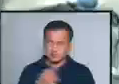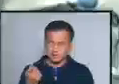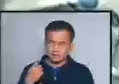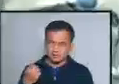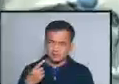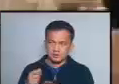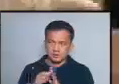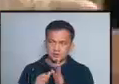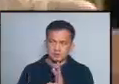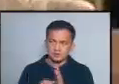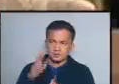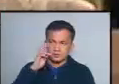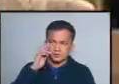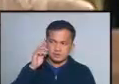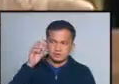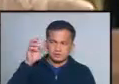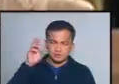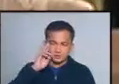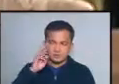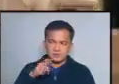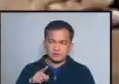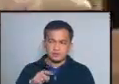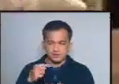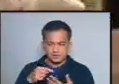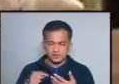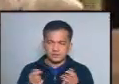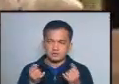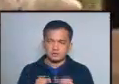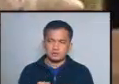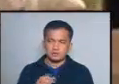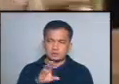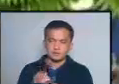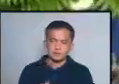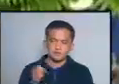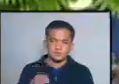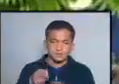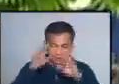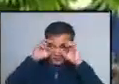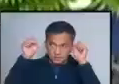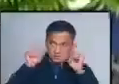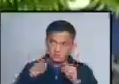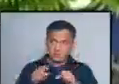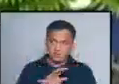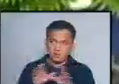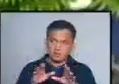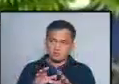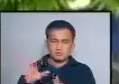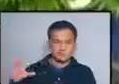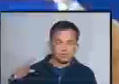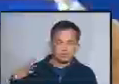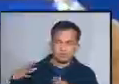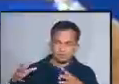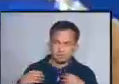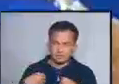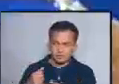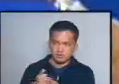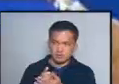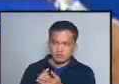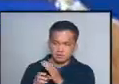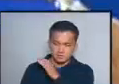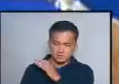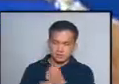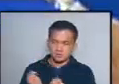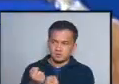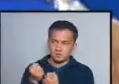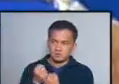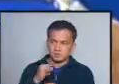kanila ni Attorney Rodolfo Dia-Robles sa ilang issue. Kabilang dito ang utos ng Pangulo na huwag munang tumanggap ng tulong sa mga bansang